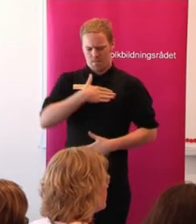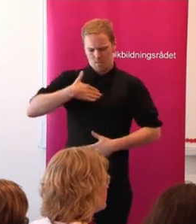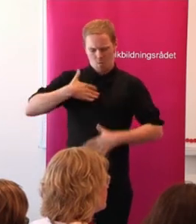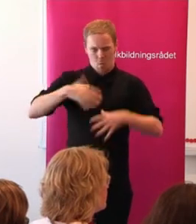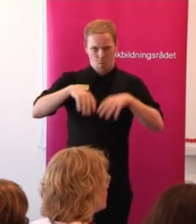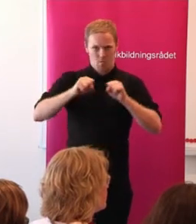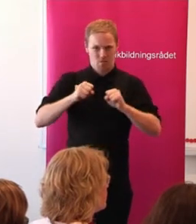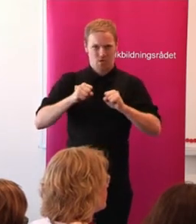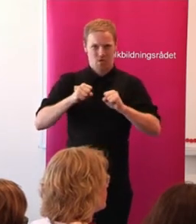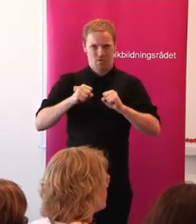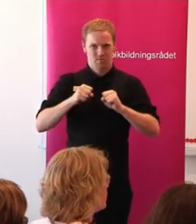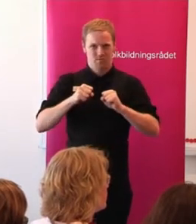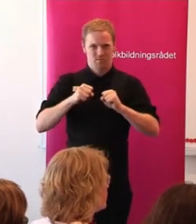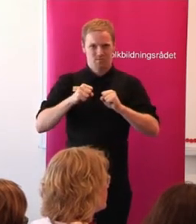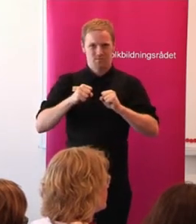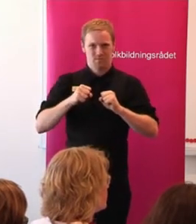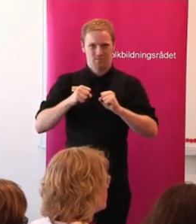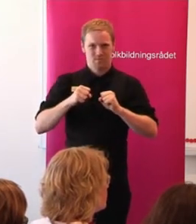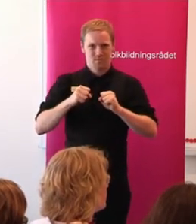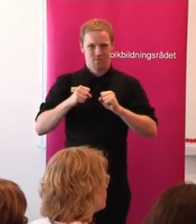hade vi inte